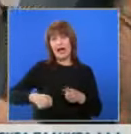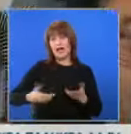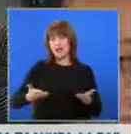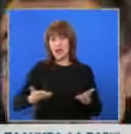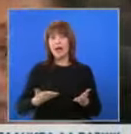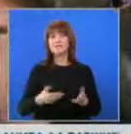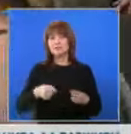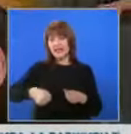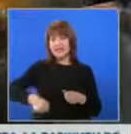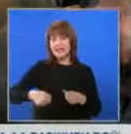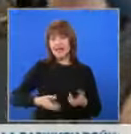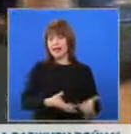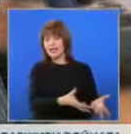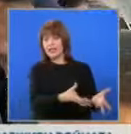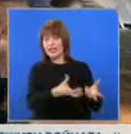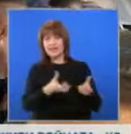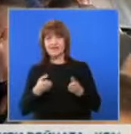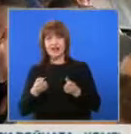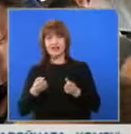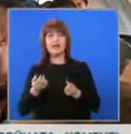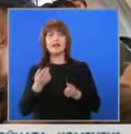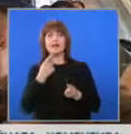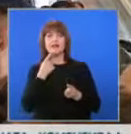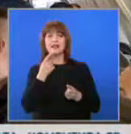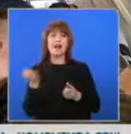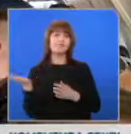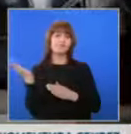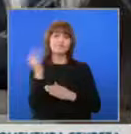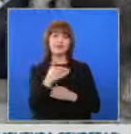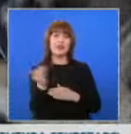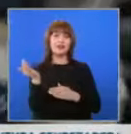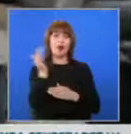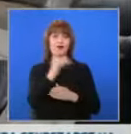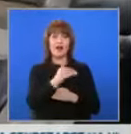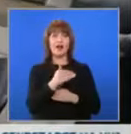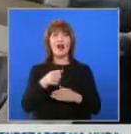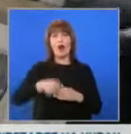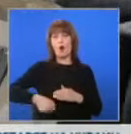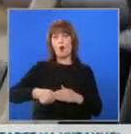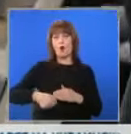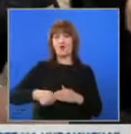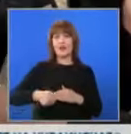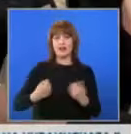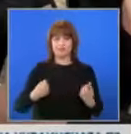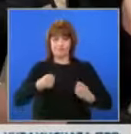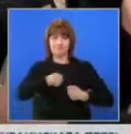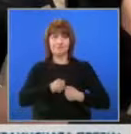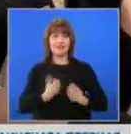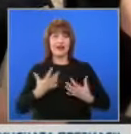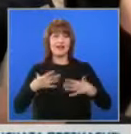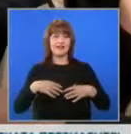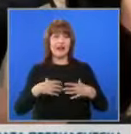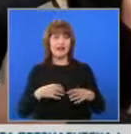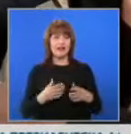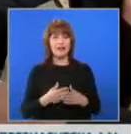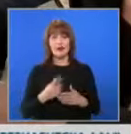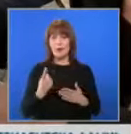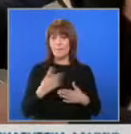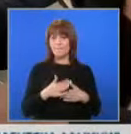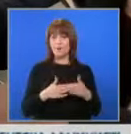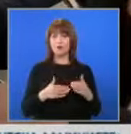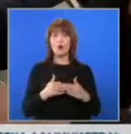Наложи се саковете да бъдат извадени от багажното отделение, за да бъдат натоварени първо металните куфери с екипировка. Първо ни се готвим за